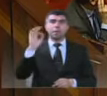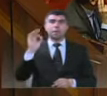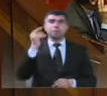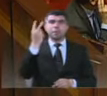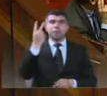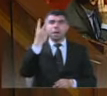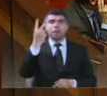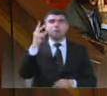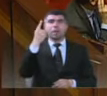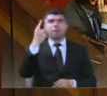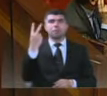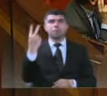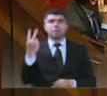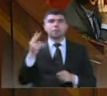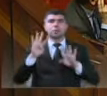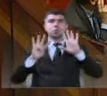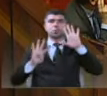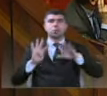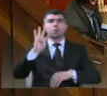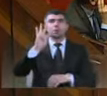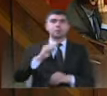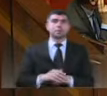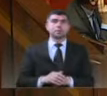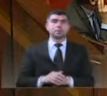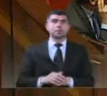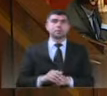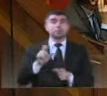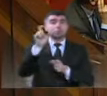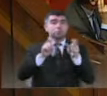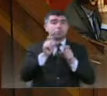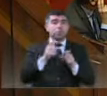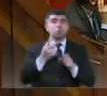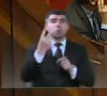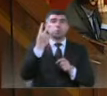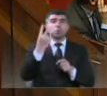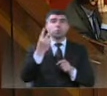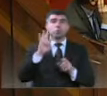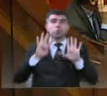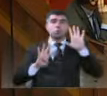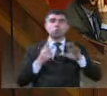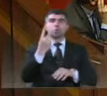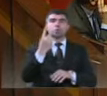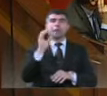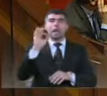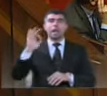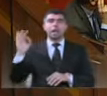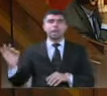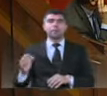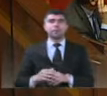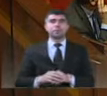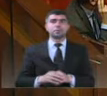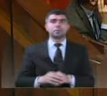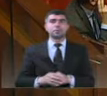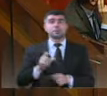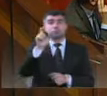1249 حافلة، نقلت أزيد من 29,750 تلميذ وتلميذة،